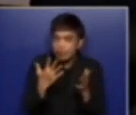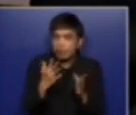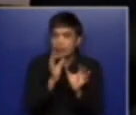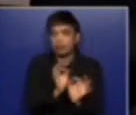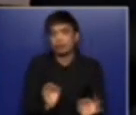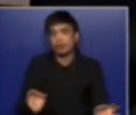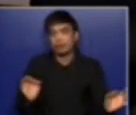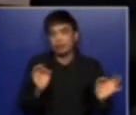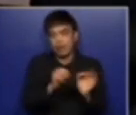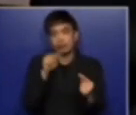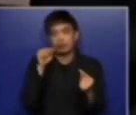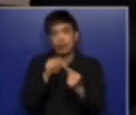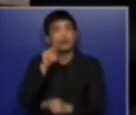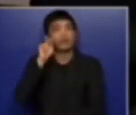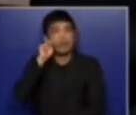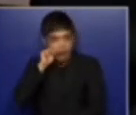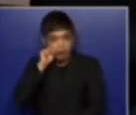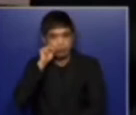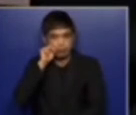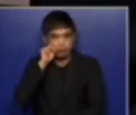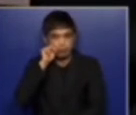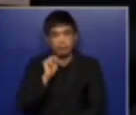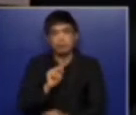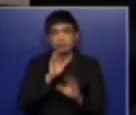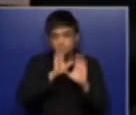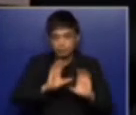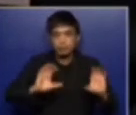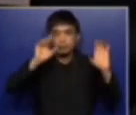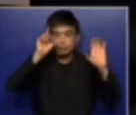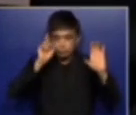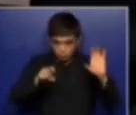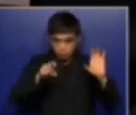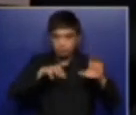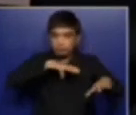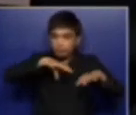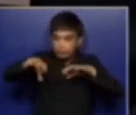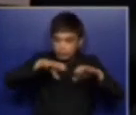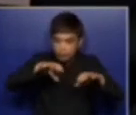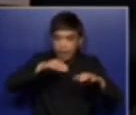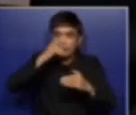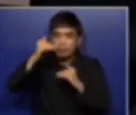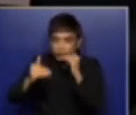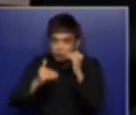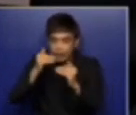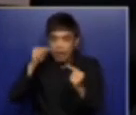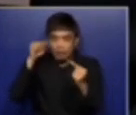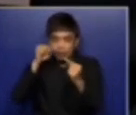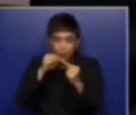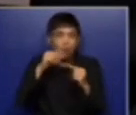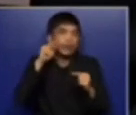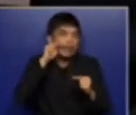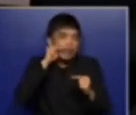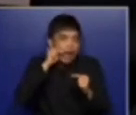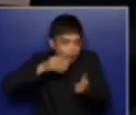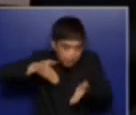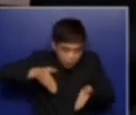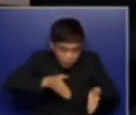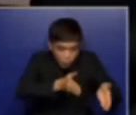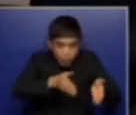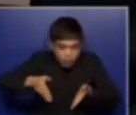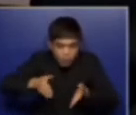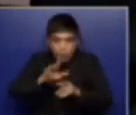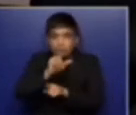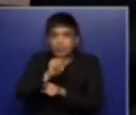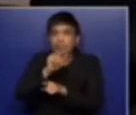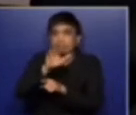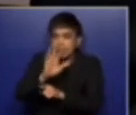ำทั้งนั้นรัฐบาลควรหันมาพัฒนาแหล่งน้ำโครงการพัฒนา25ลุ่มน้ำควรทำอย่